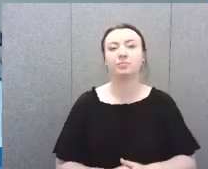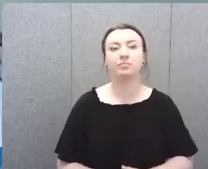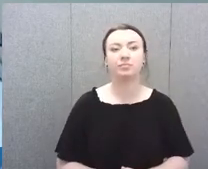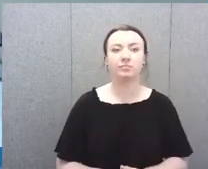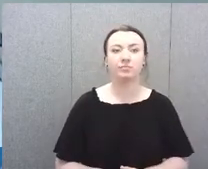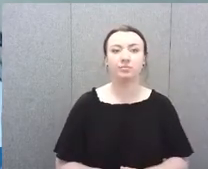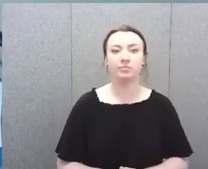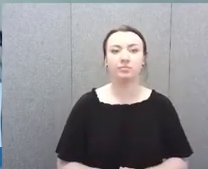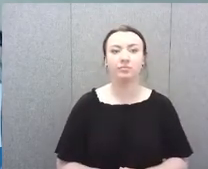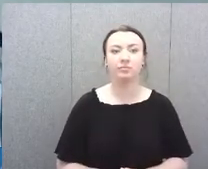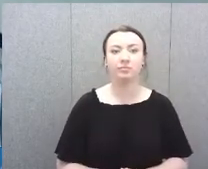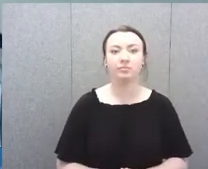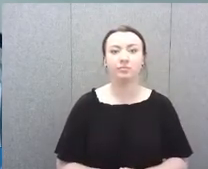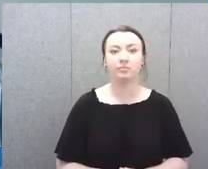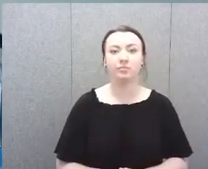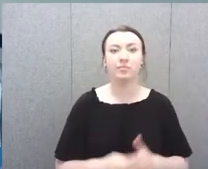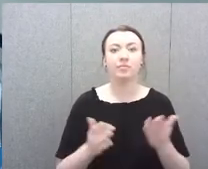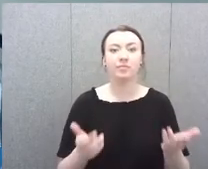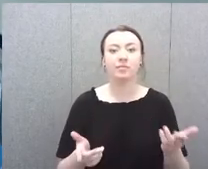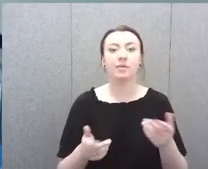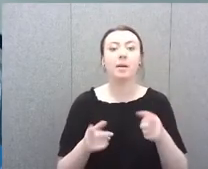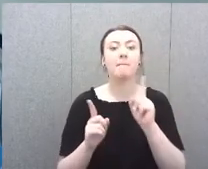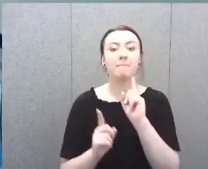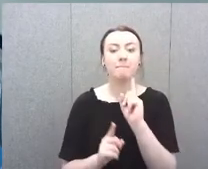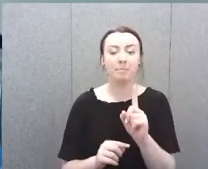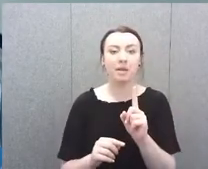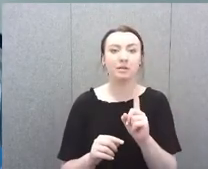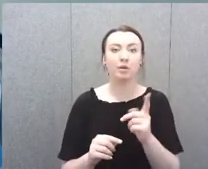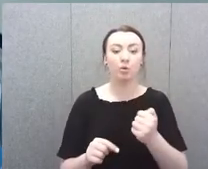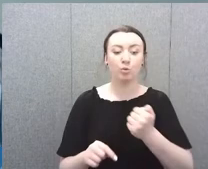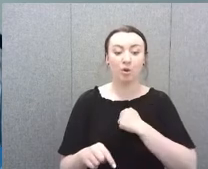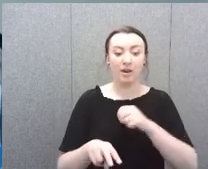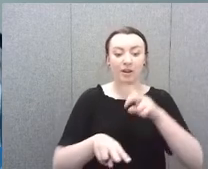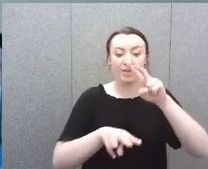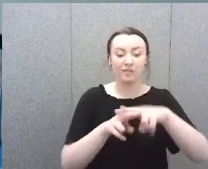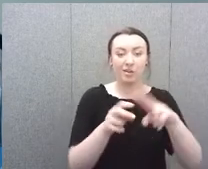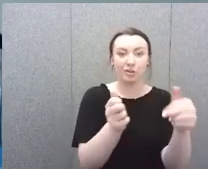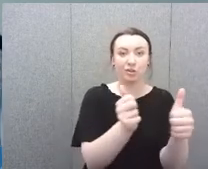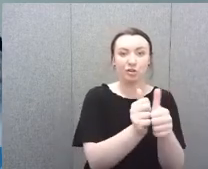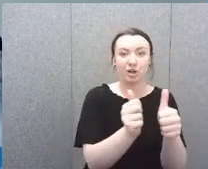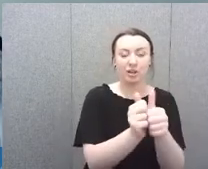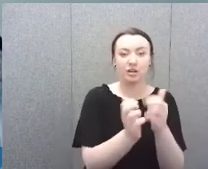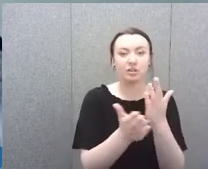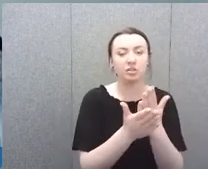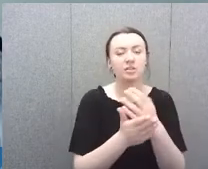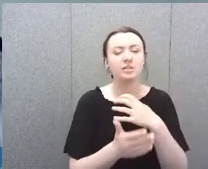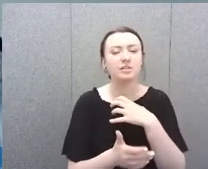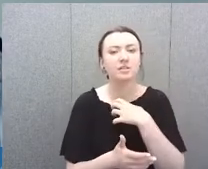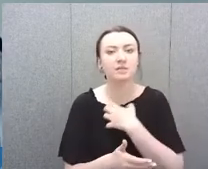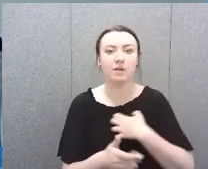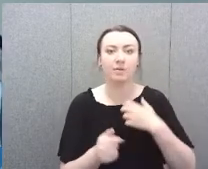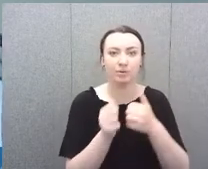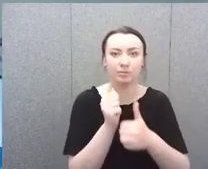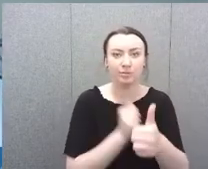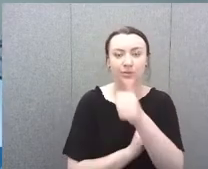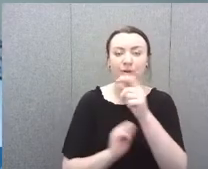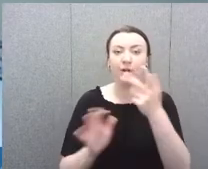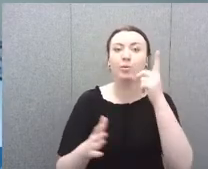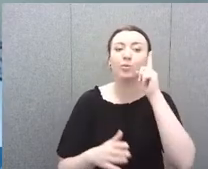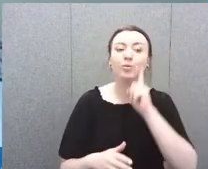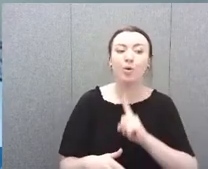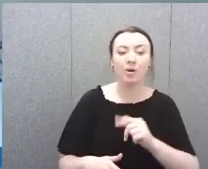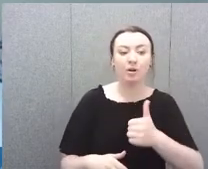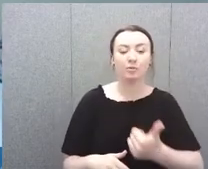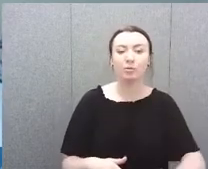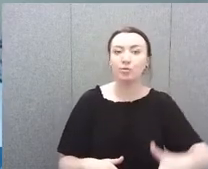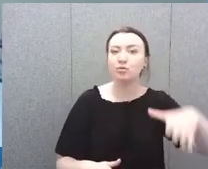за столом является очень важным условием для услышания голоса